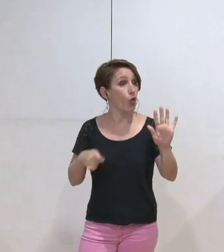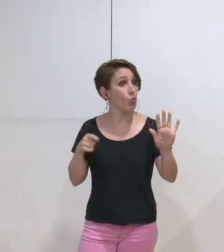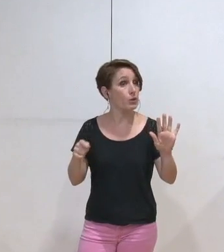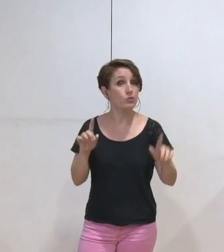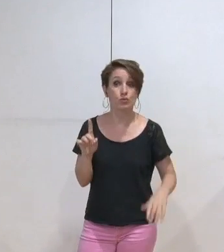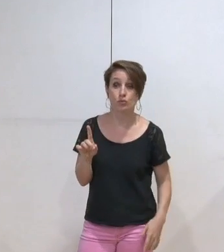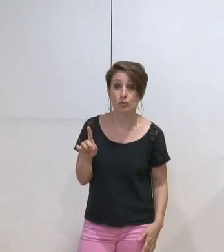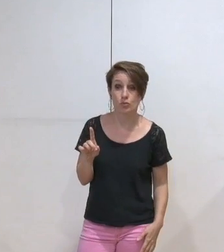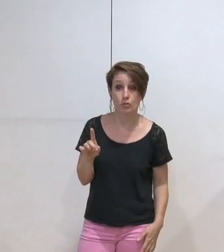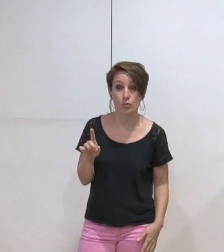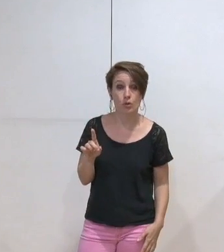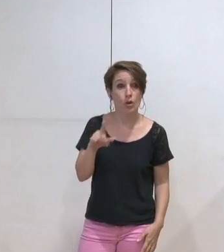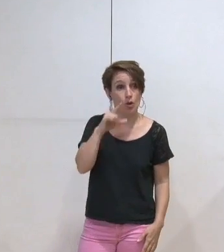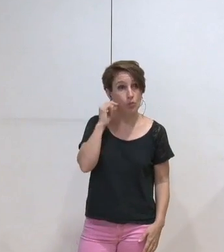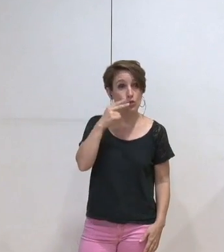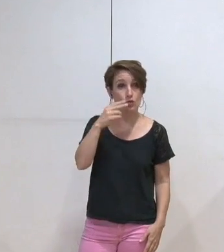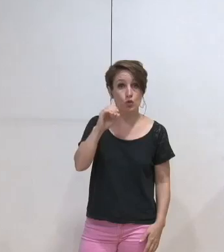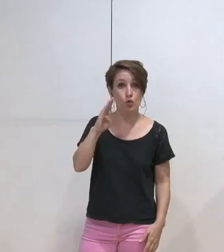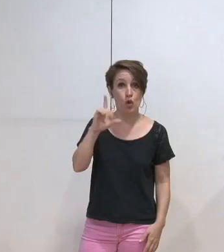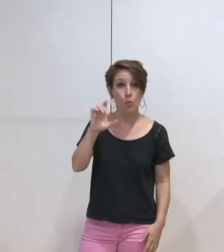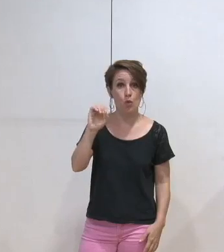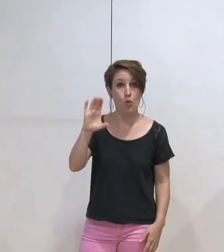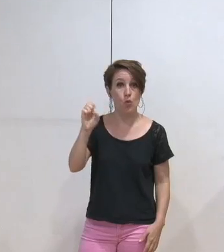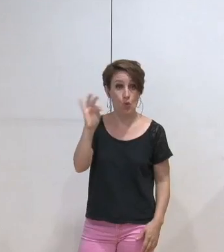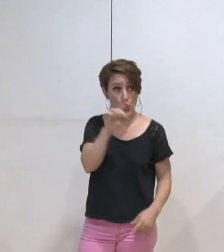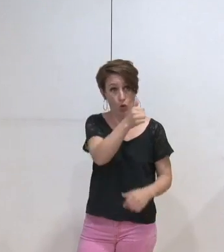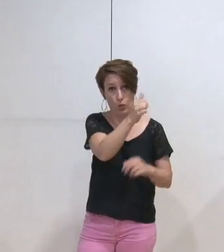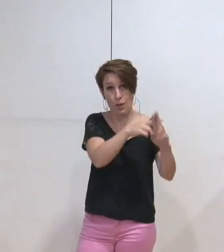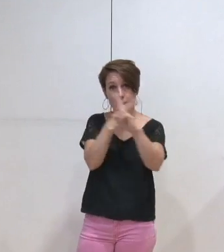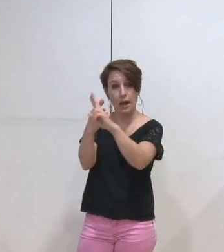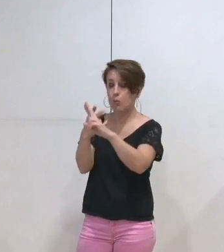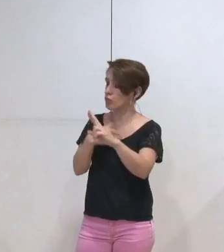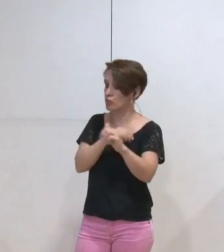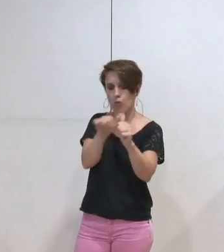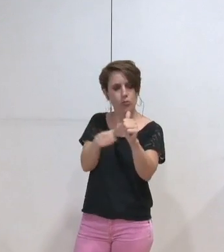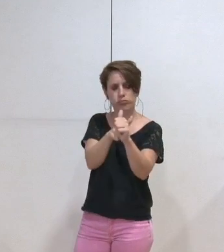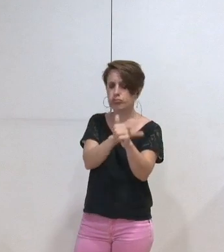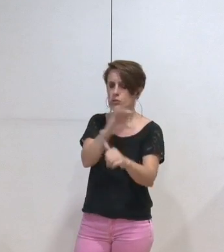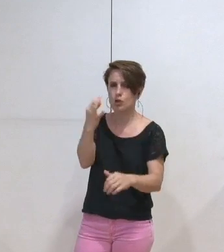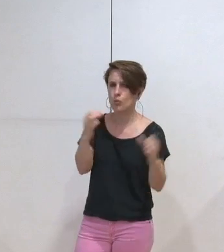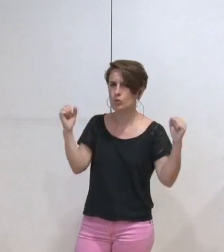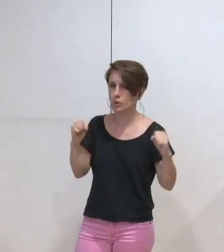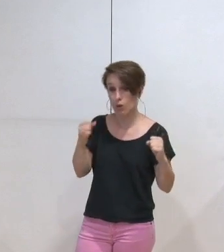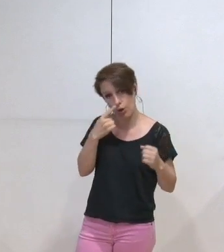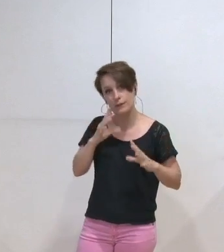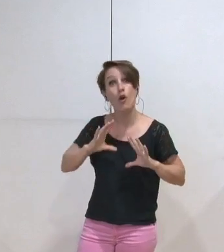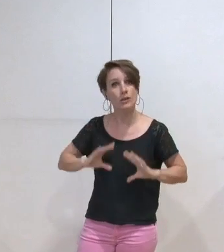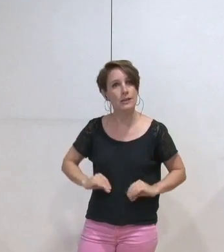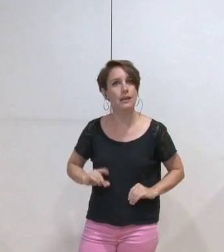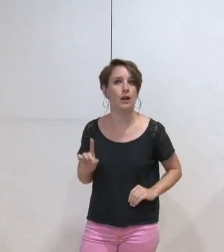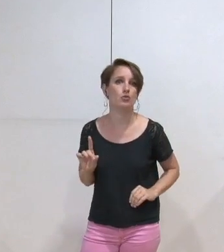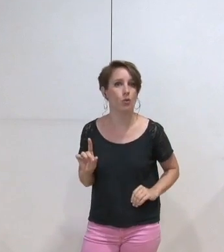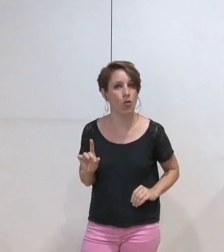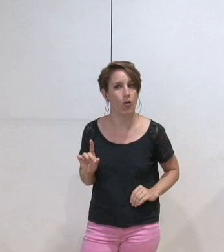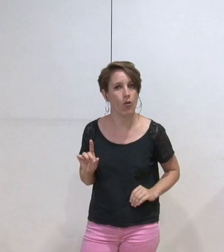propos de Monsieur noble court quand il a donc répondu à à Madame dornano et c'est rassurant quant à la capacité